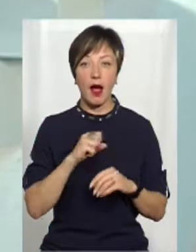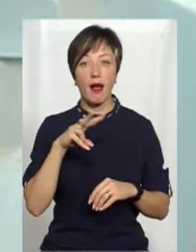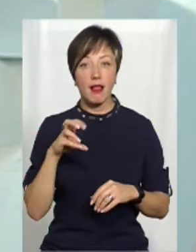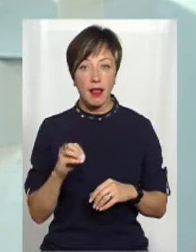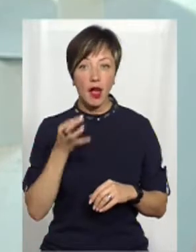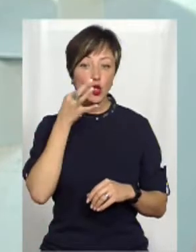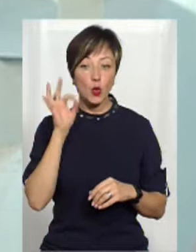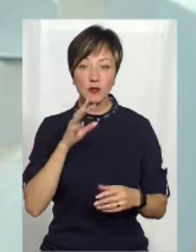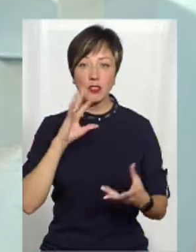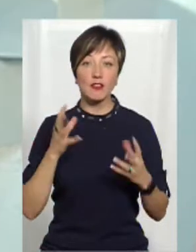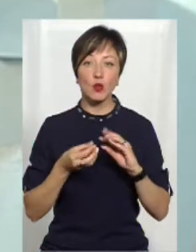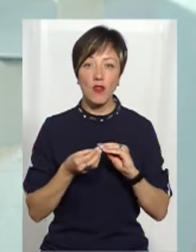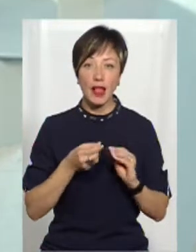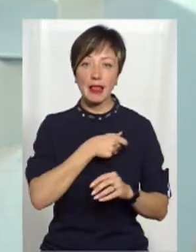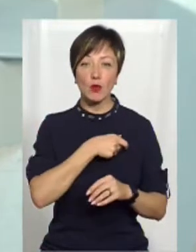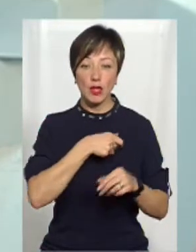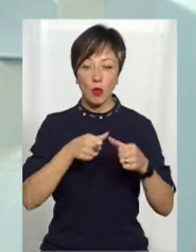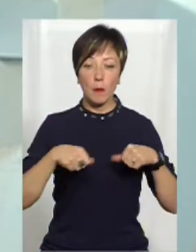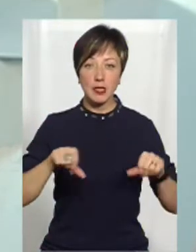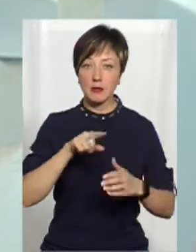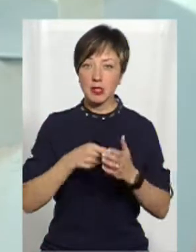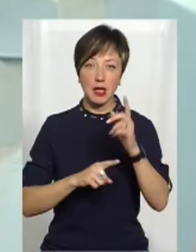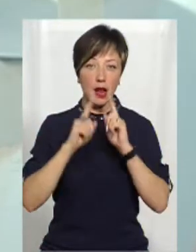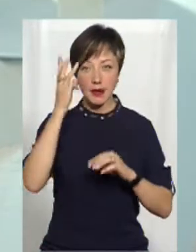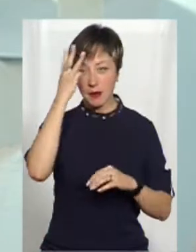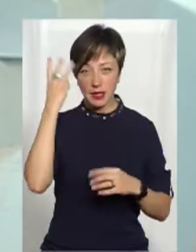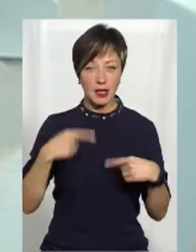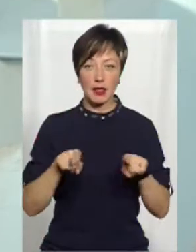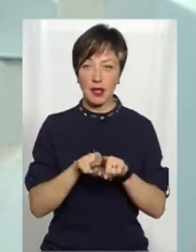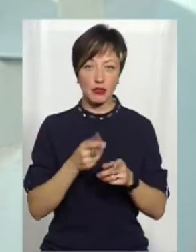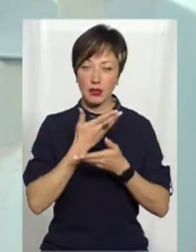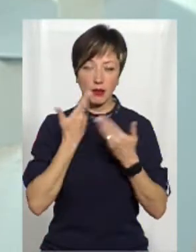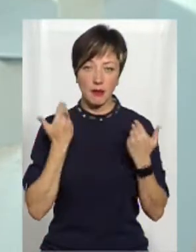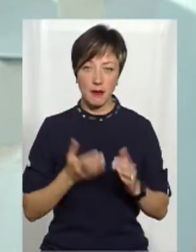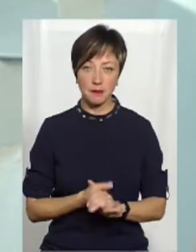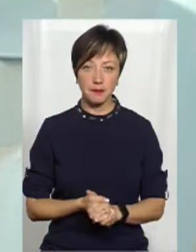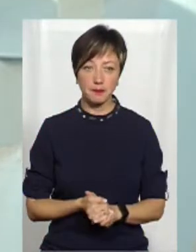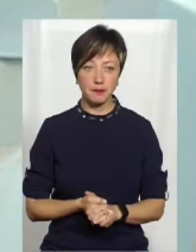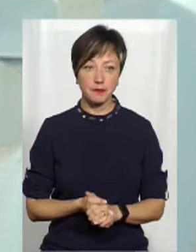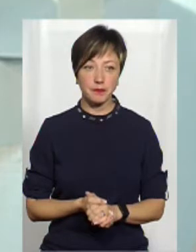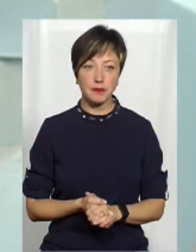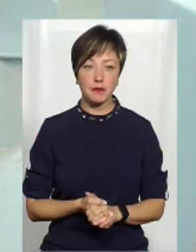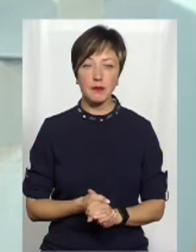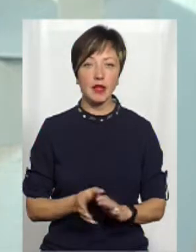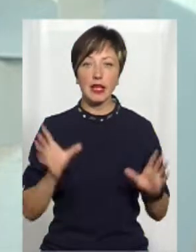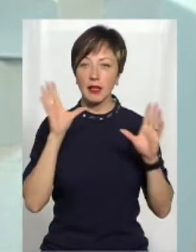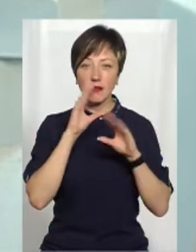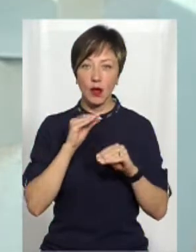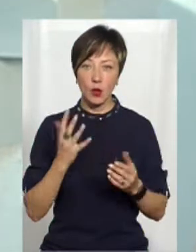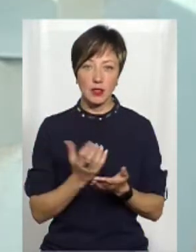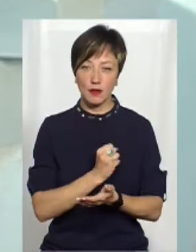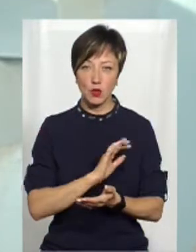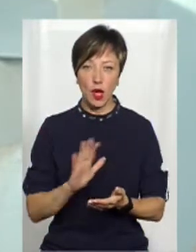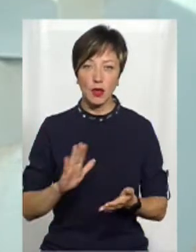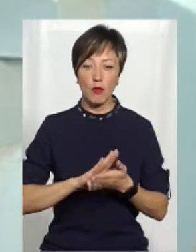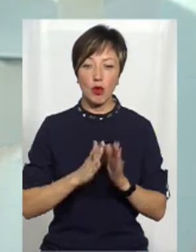Однак практики звітування депутатських комісій в міській раді Хмельницькій теж не впроваджено, не вдалося відшукати.